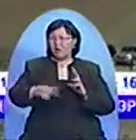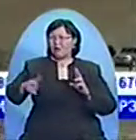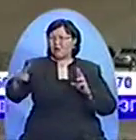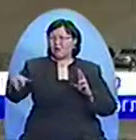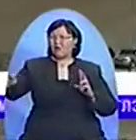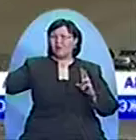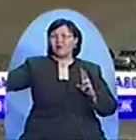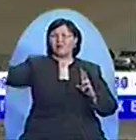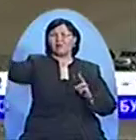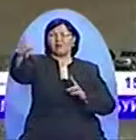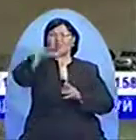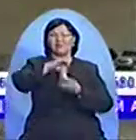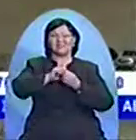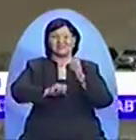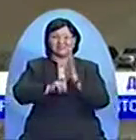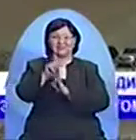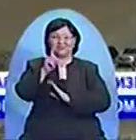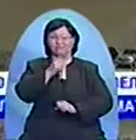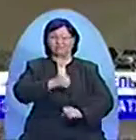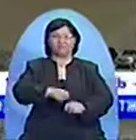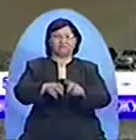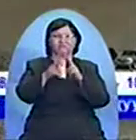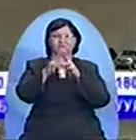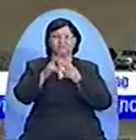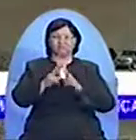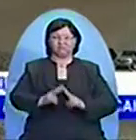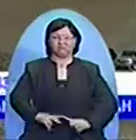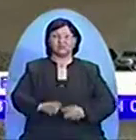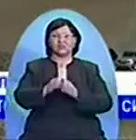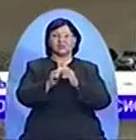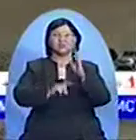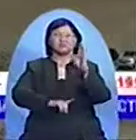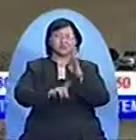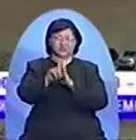болж за ихний өндөр хүчлийн анкерыг босглоо.